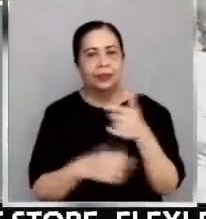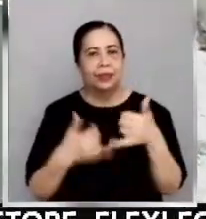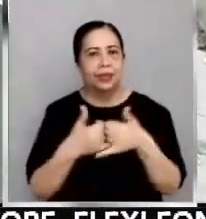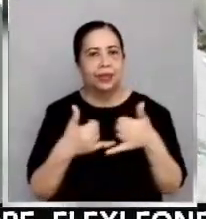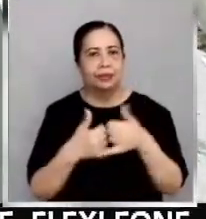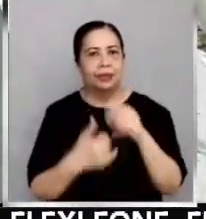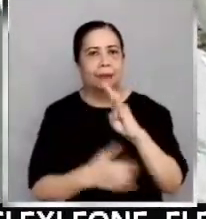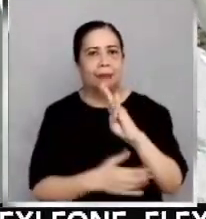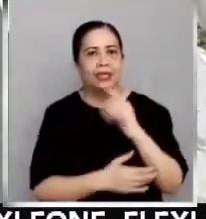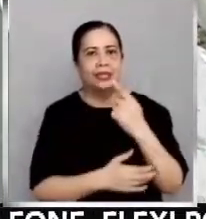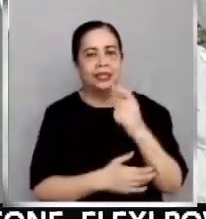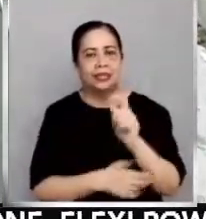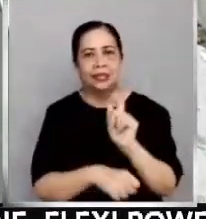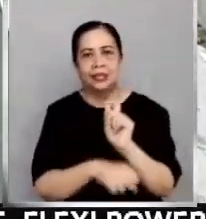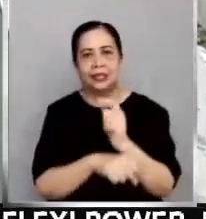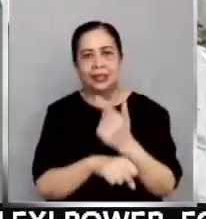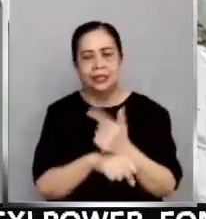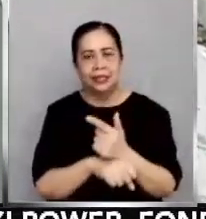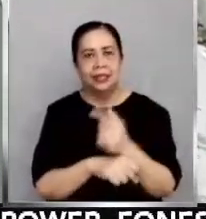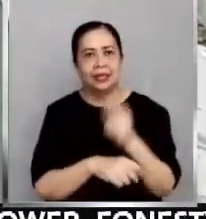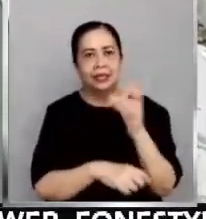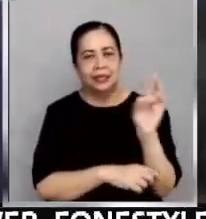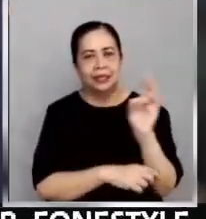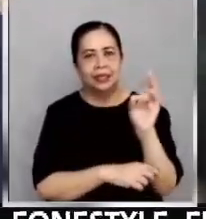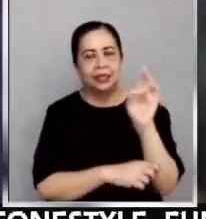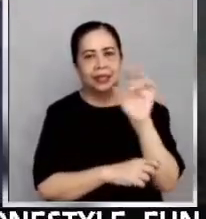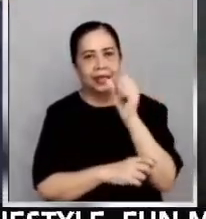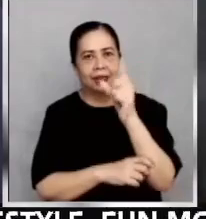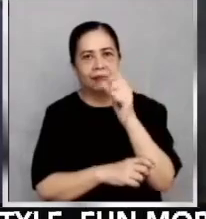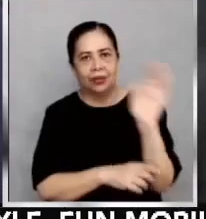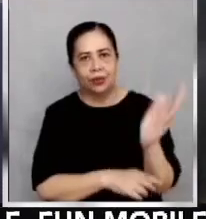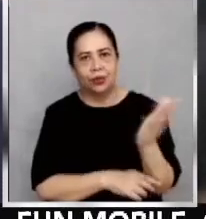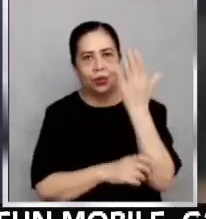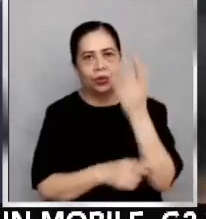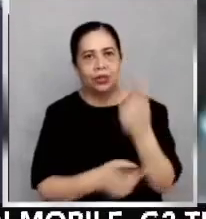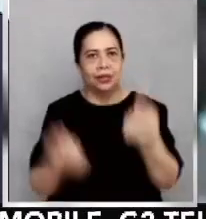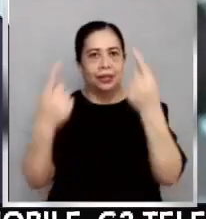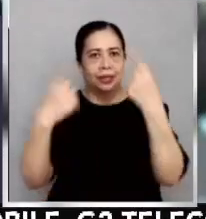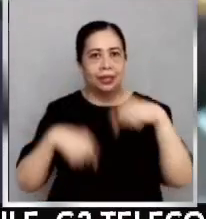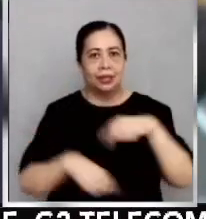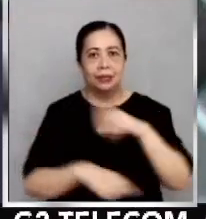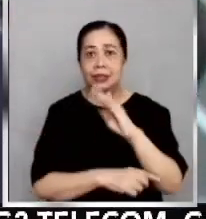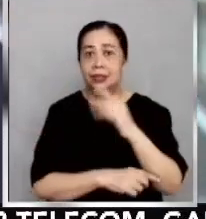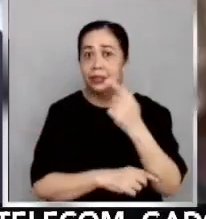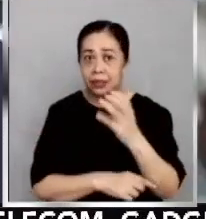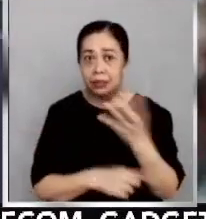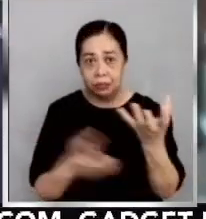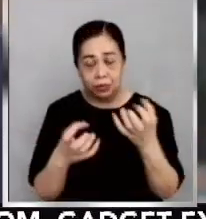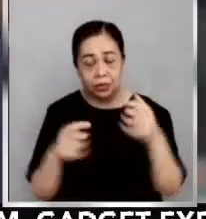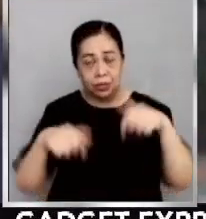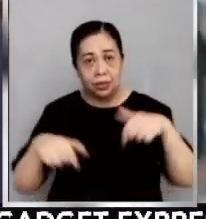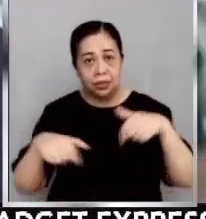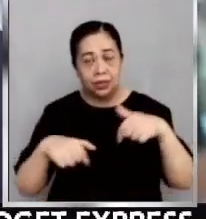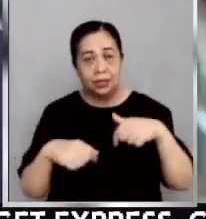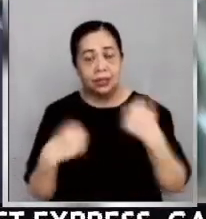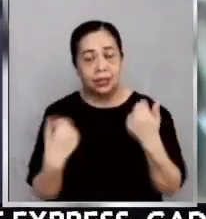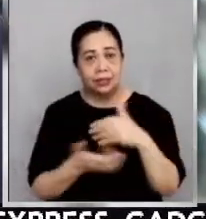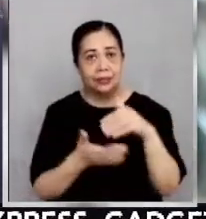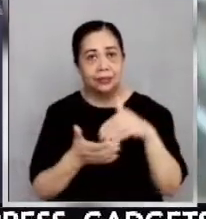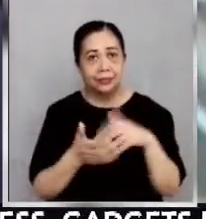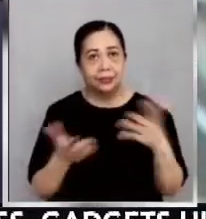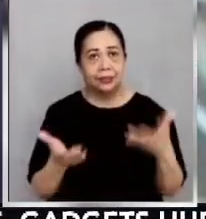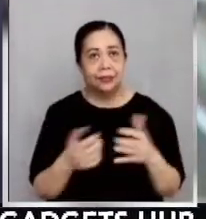Taguig mula alas 7 hanggang alas 11 ng umaga. Pwede kayo pumunta dito sa BGC, dito sa Pickleball Central.